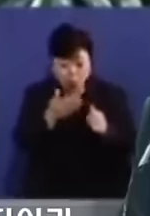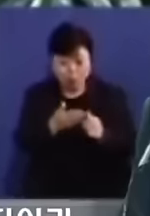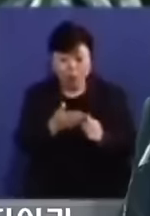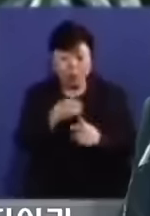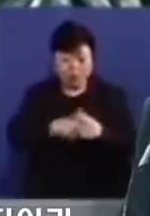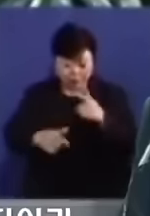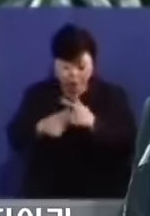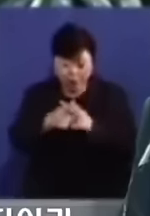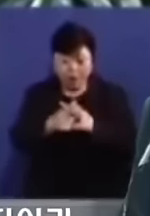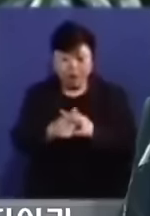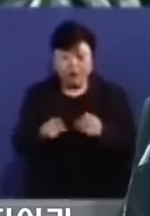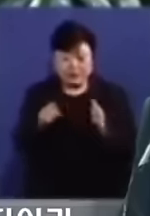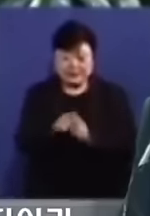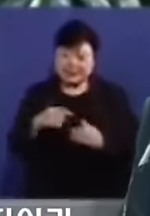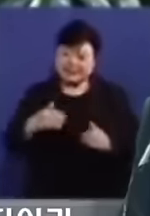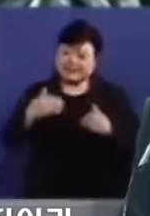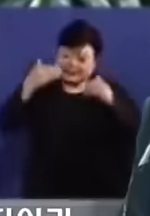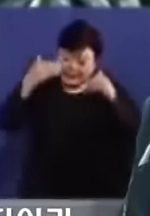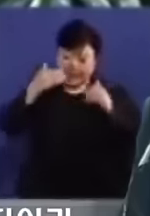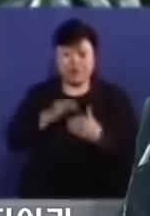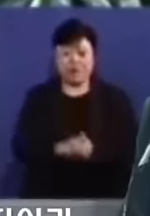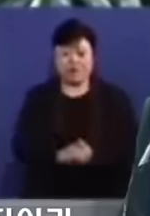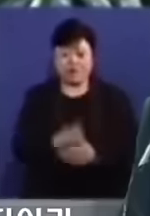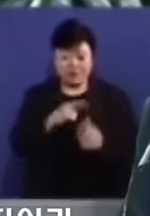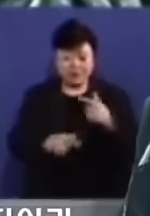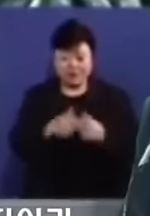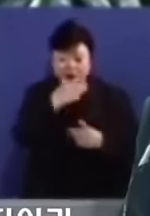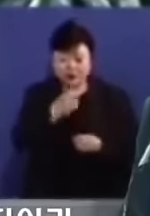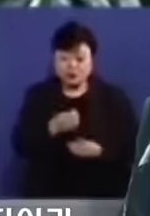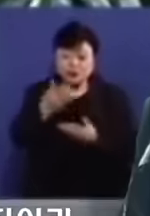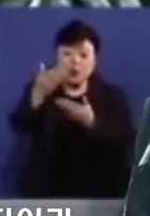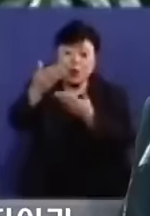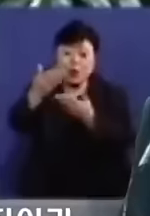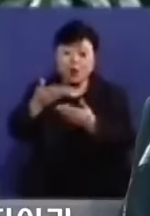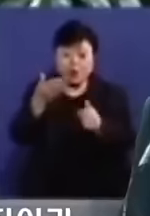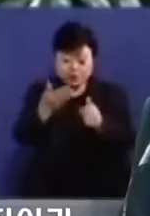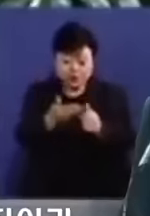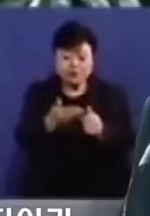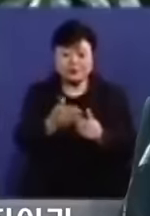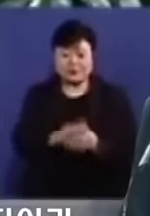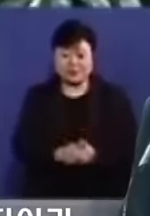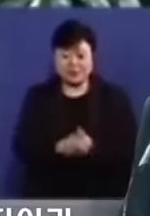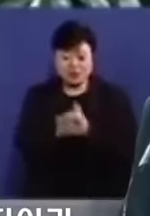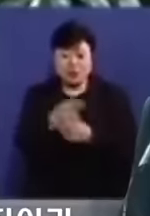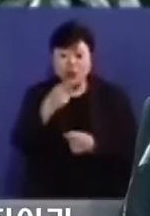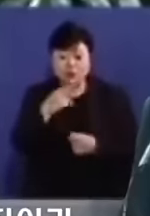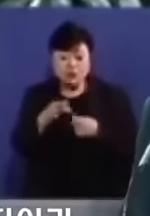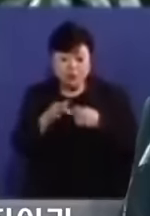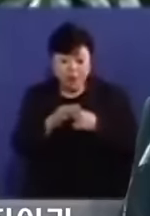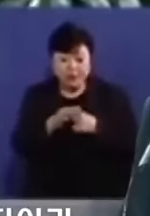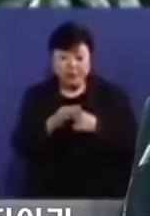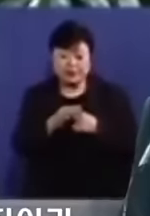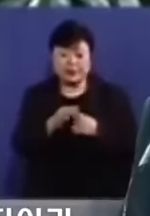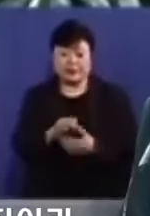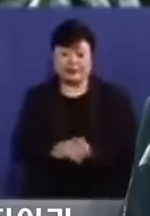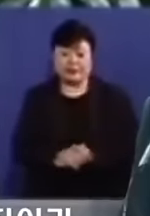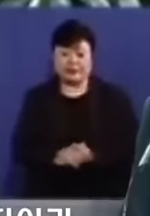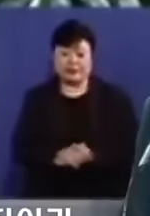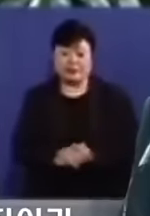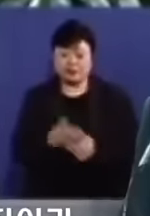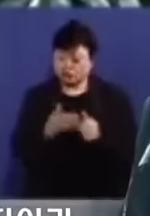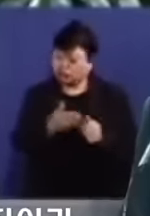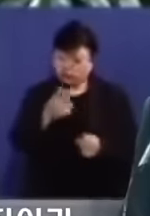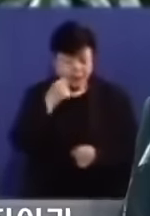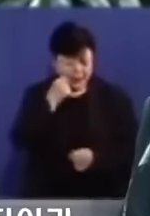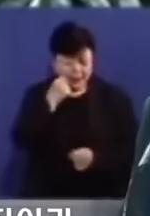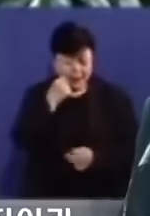더 신앙이 자라게 하시고 더 큰 축복을 주시고자 하는데 기도 안 하면 그런 것을 줄 수